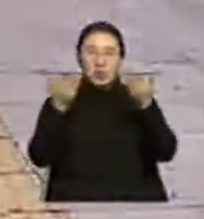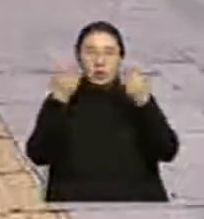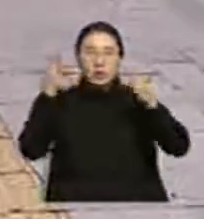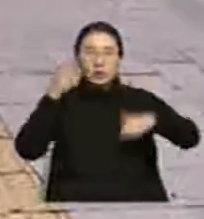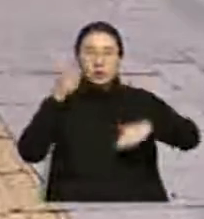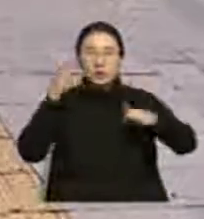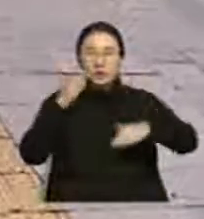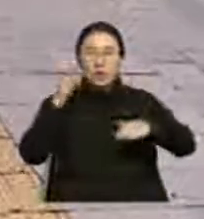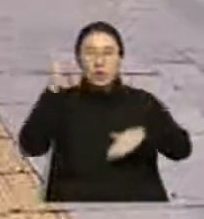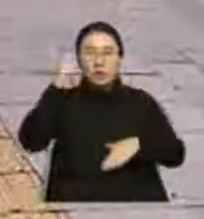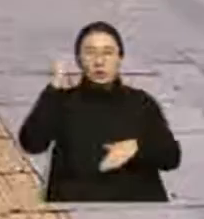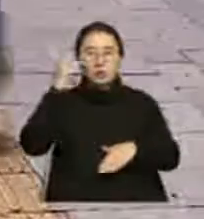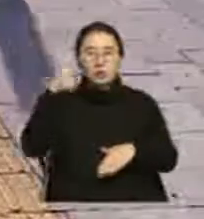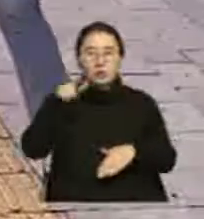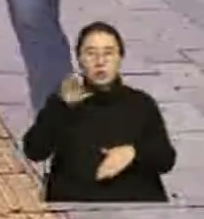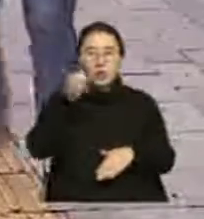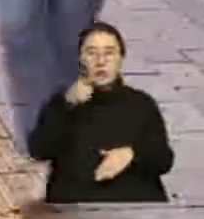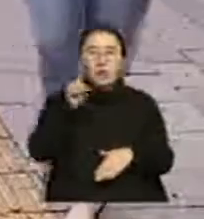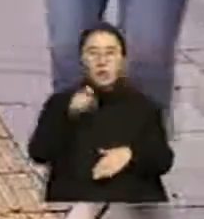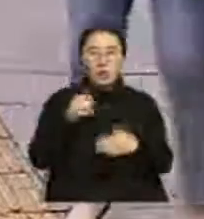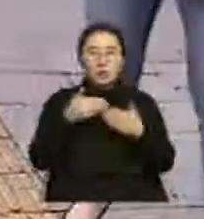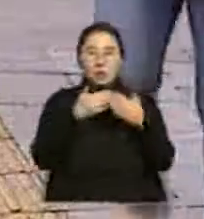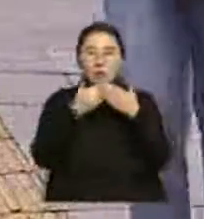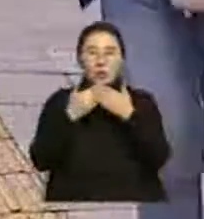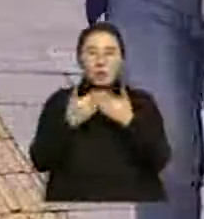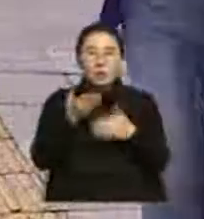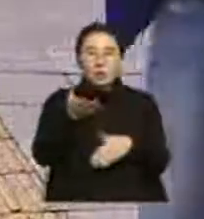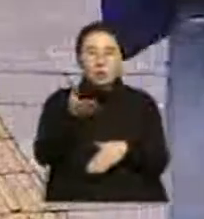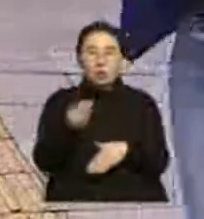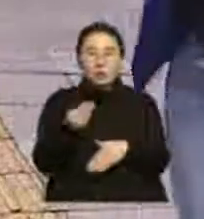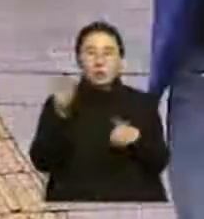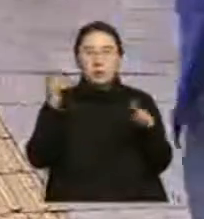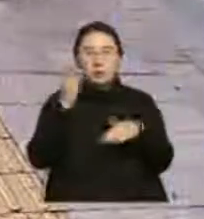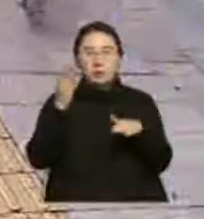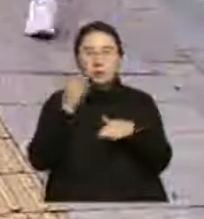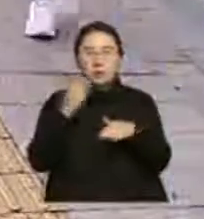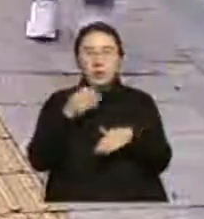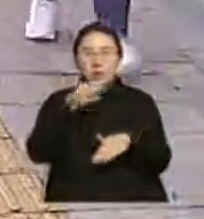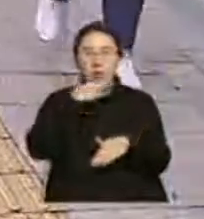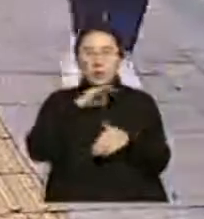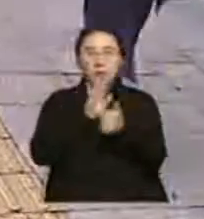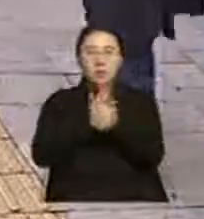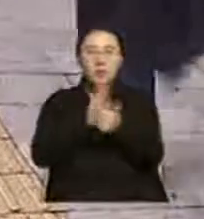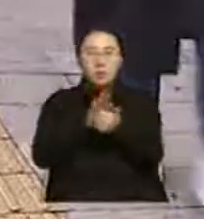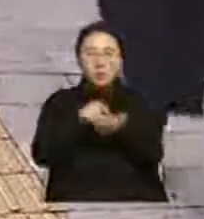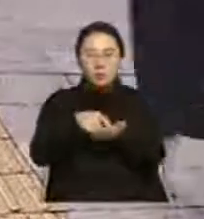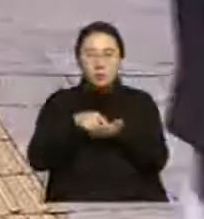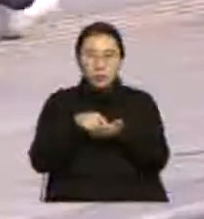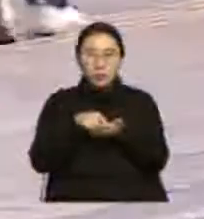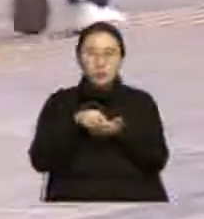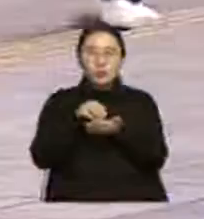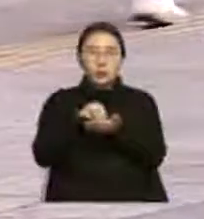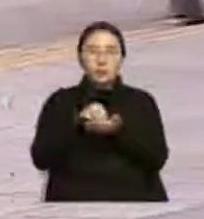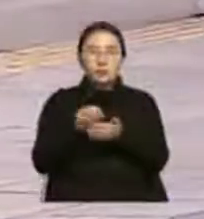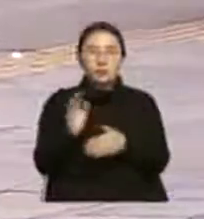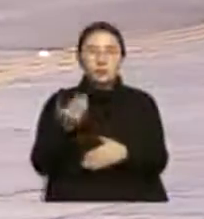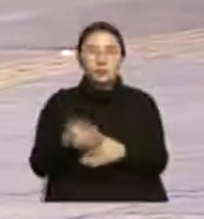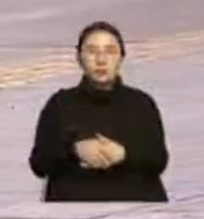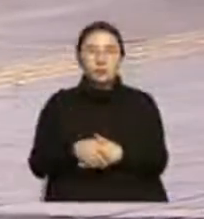중 한국장학재단에서 학자금 대출을 받은 학생들에 한해 이자 지원 신청 접수를 받는다고